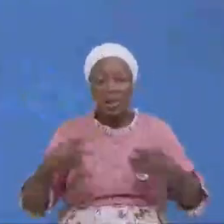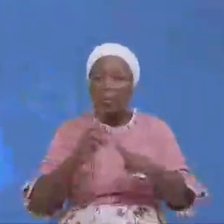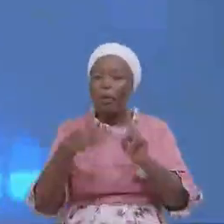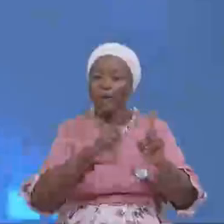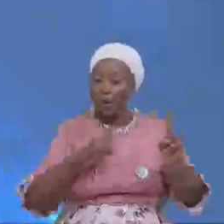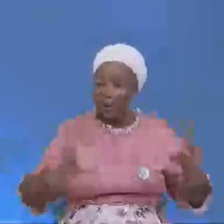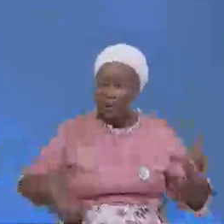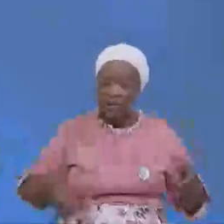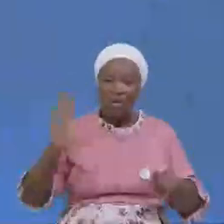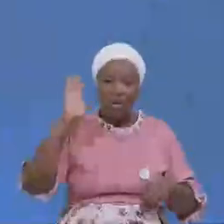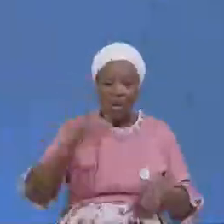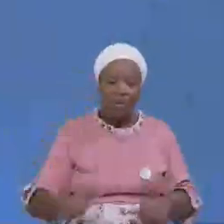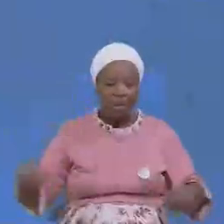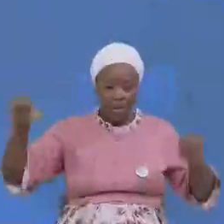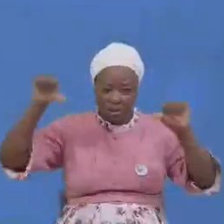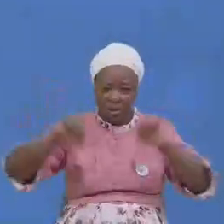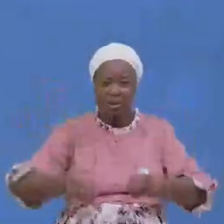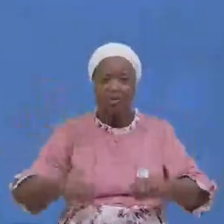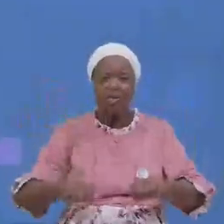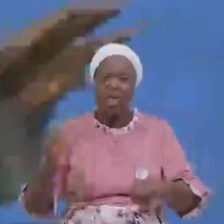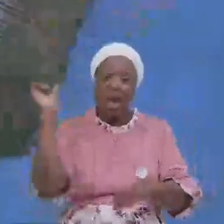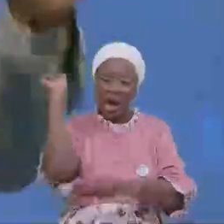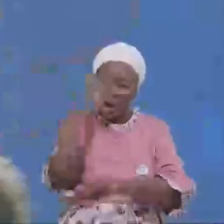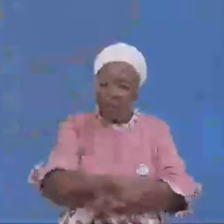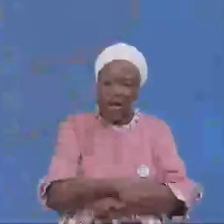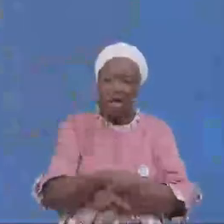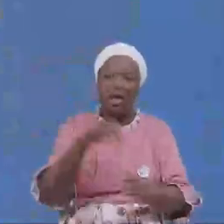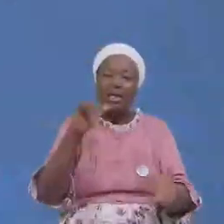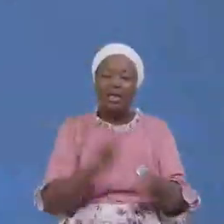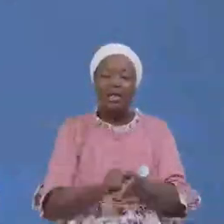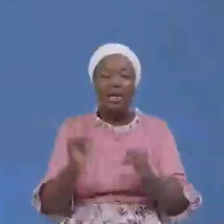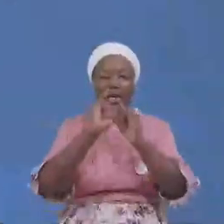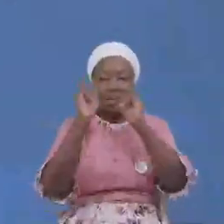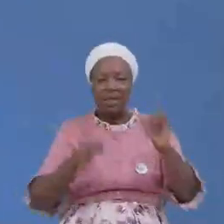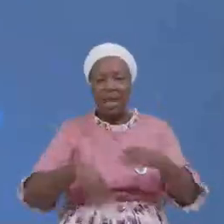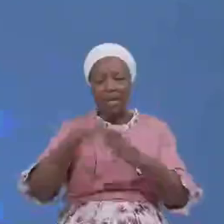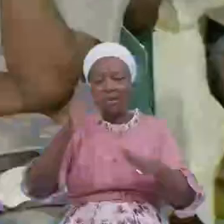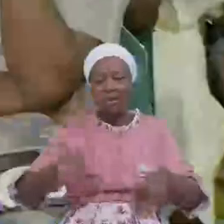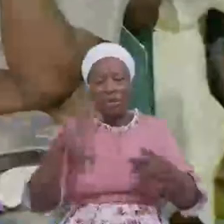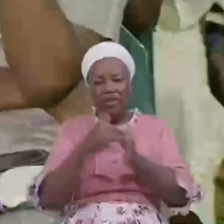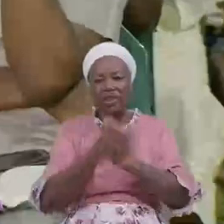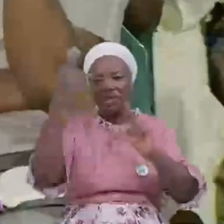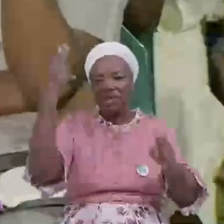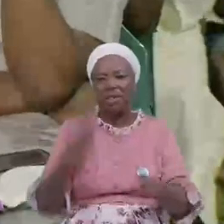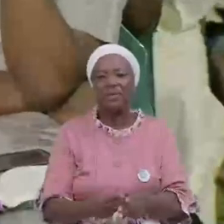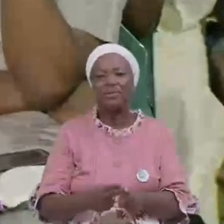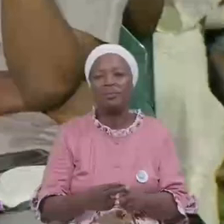Seigneur va subjuguer l'idolâtrie de ta vie au nom de Jésus.